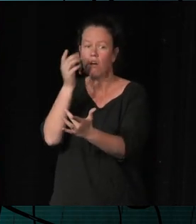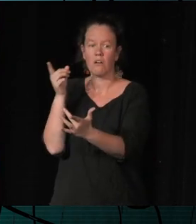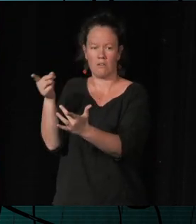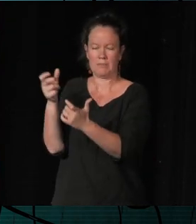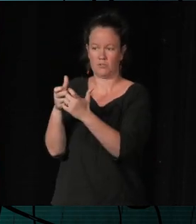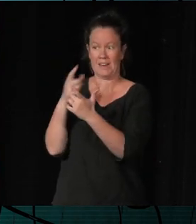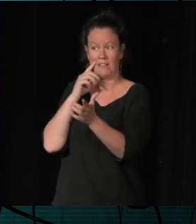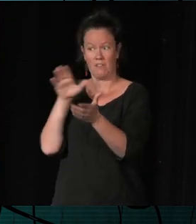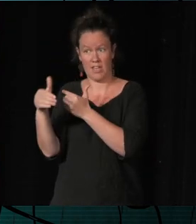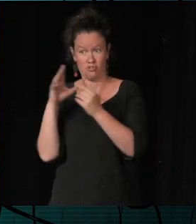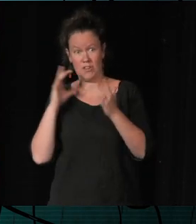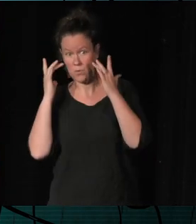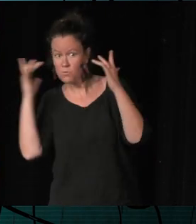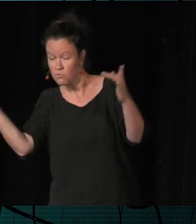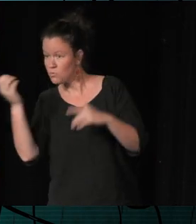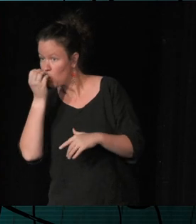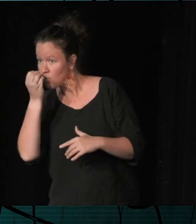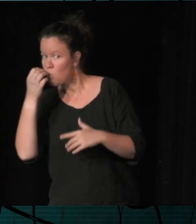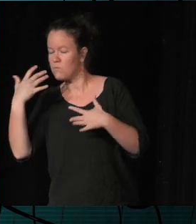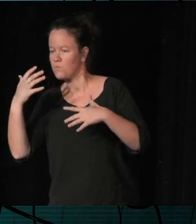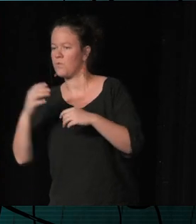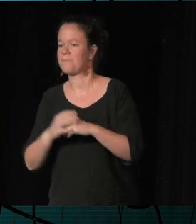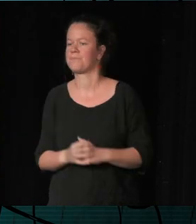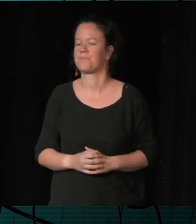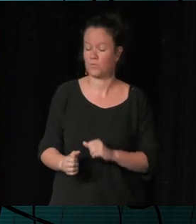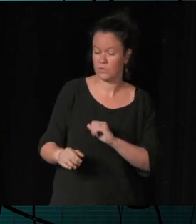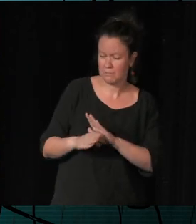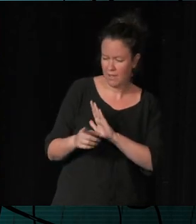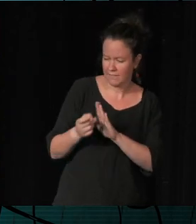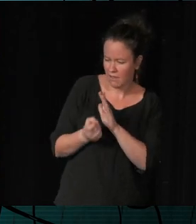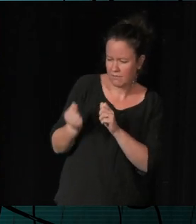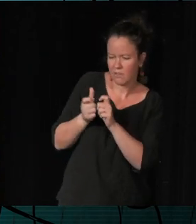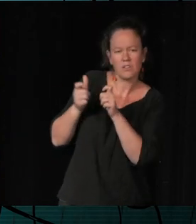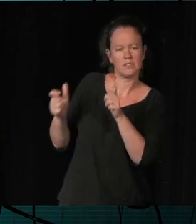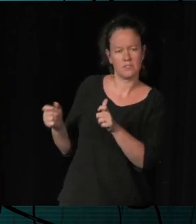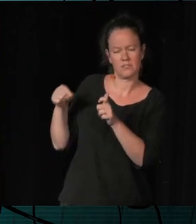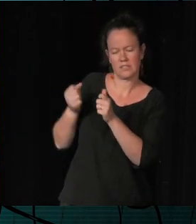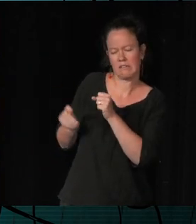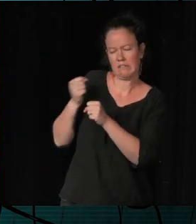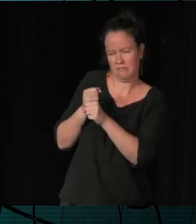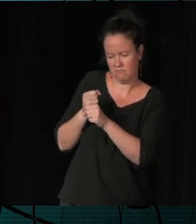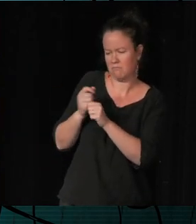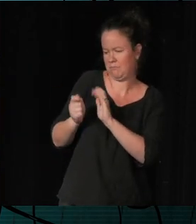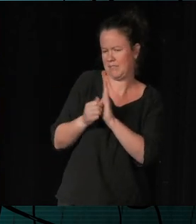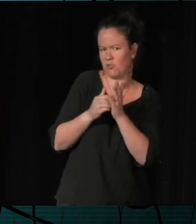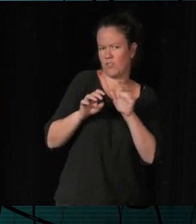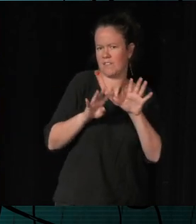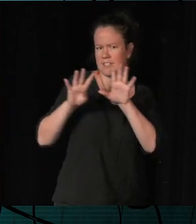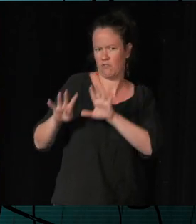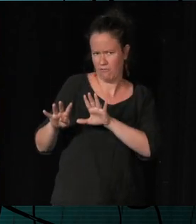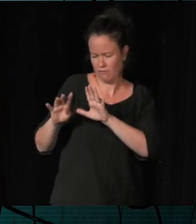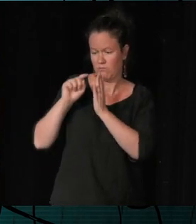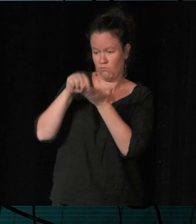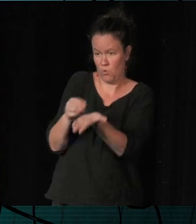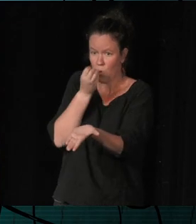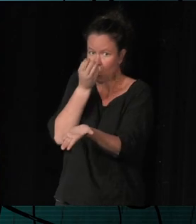bien nommé d'ailleurs, vu ce qu'ils cherchent à communiquer, qui ont beaucoup manifesté en 2019, donc à Hong Kong, et qui ont gardé un